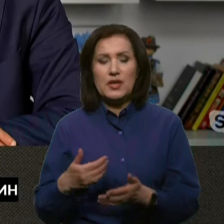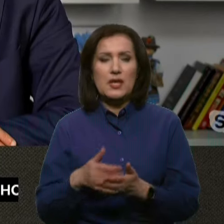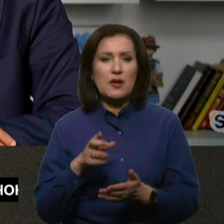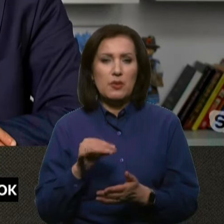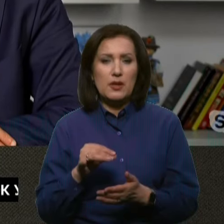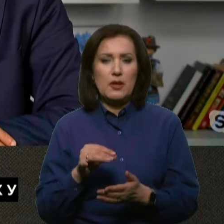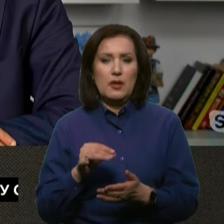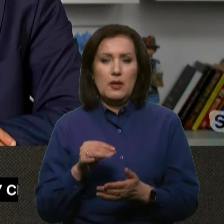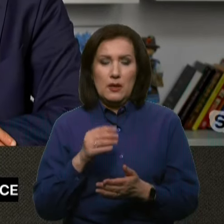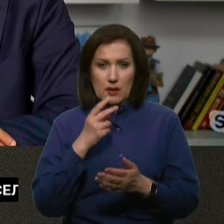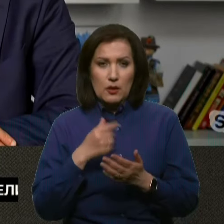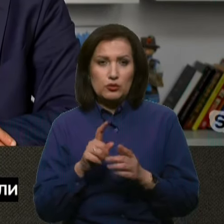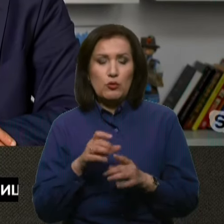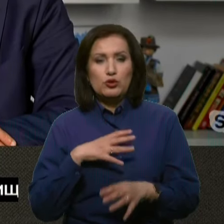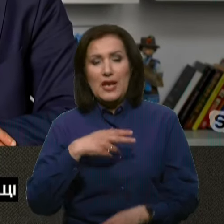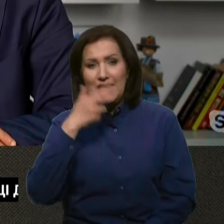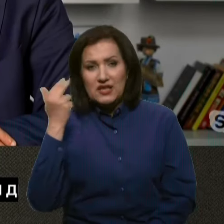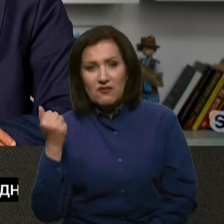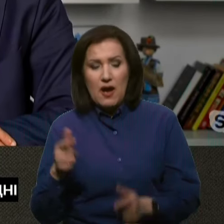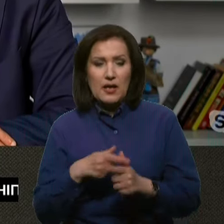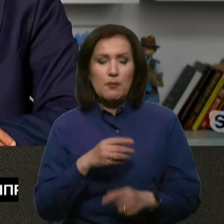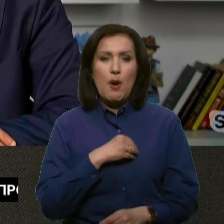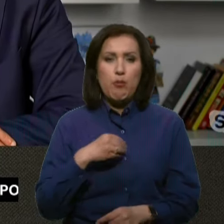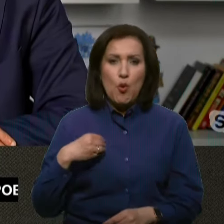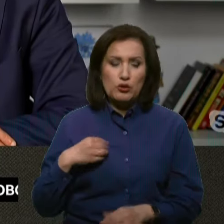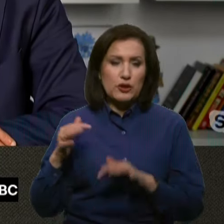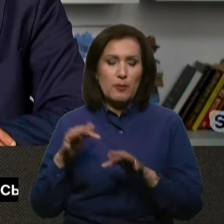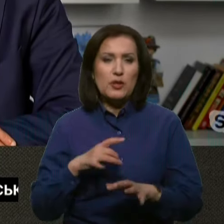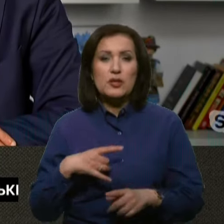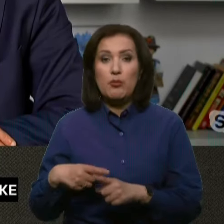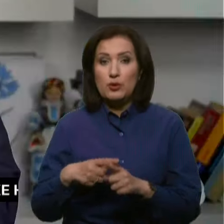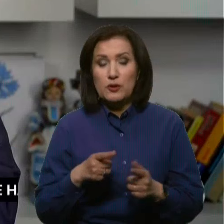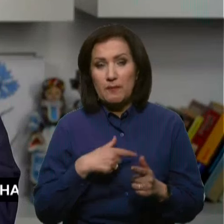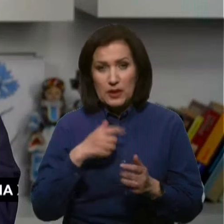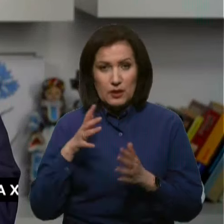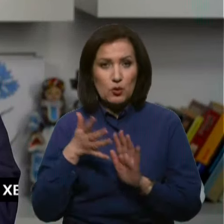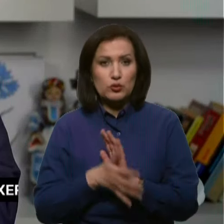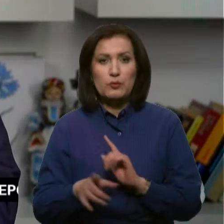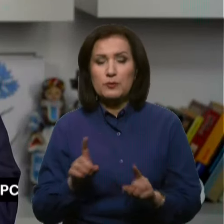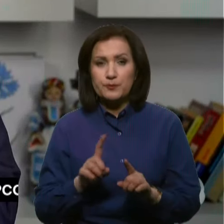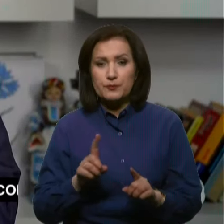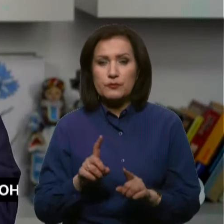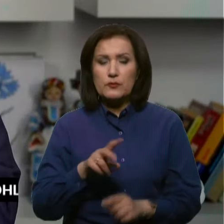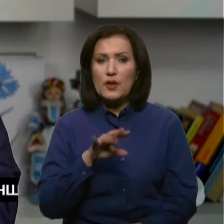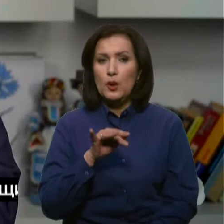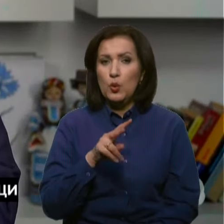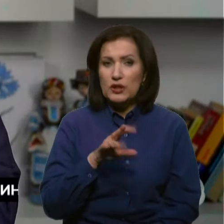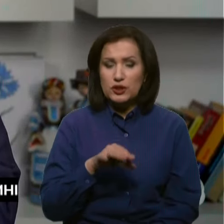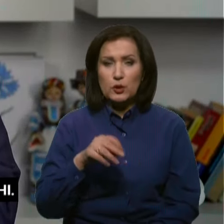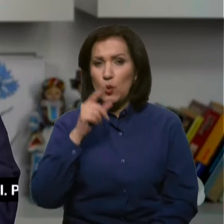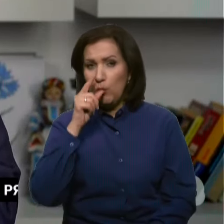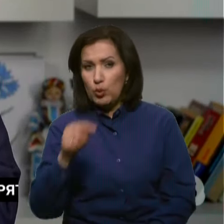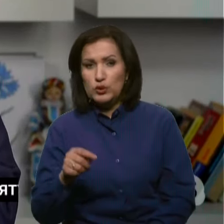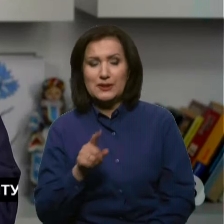бы прадугледжваюць, што можа Літва альбо Польша нападзе на Беларусь. Але мы разумеем, што Лукашэнка, што